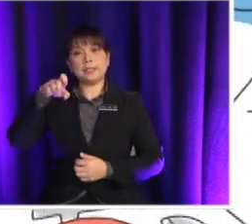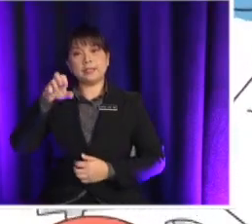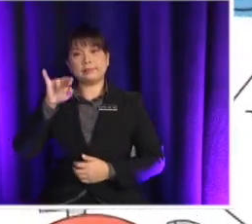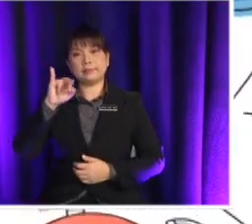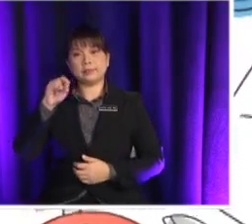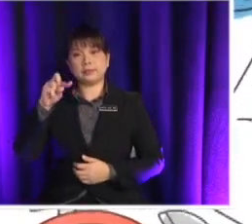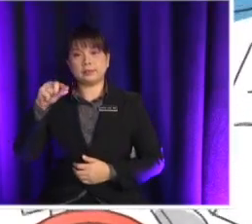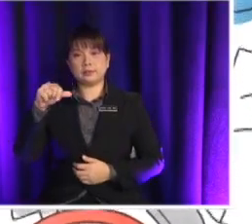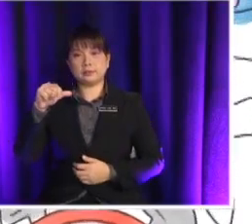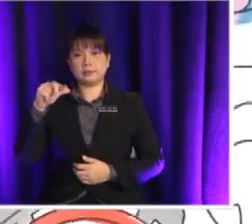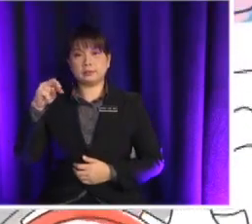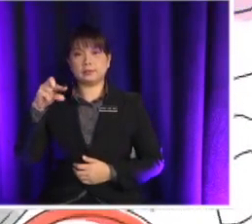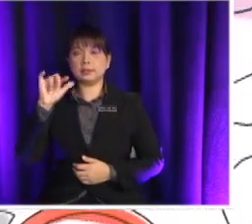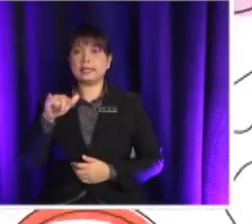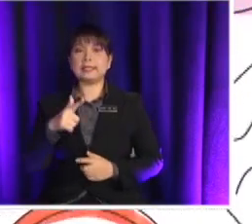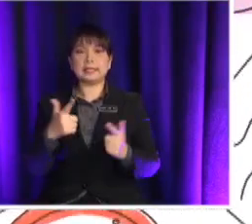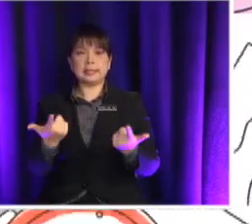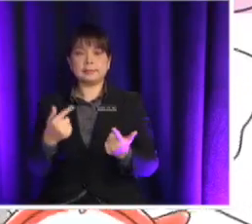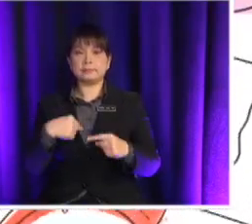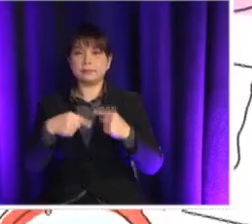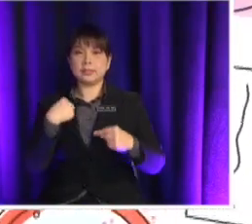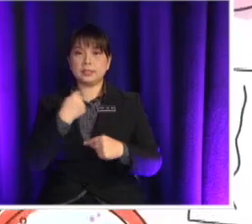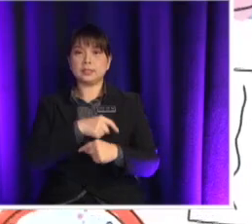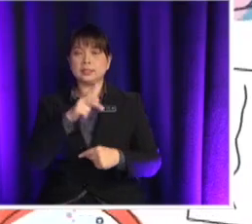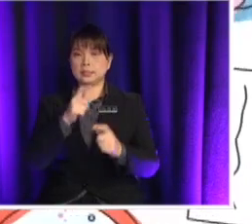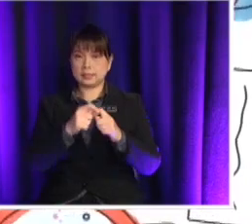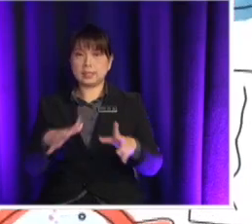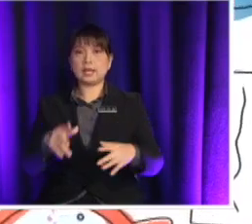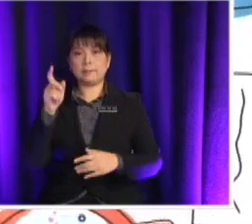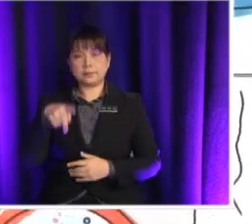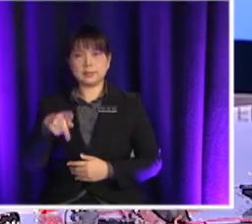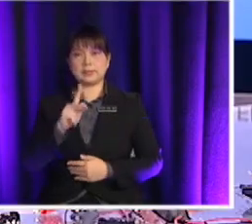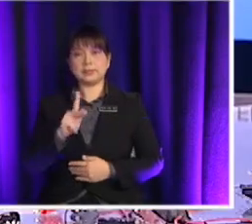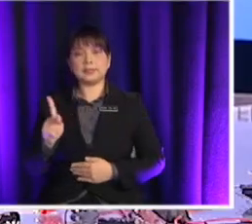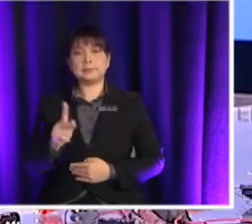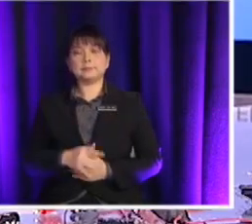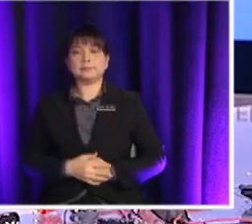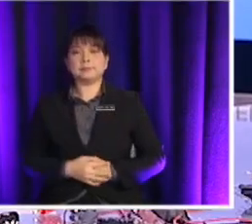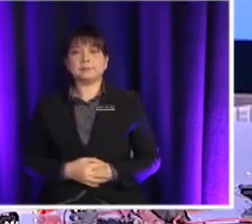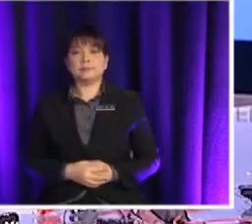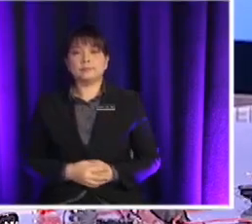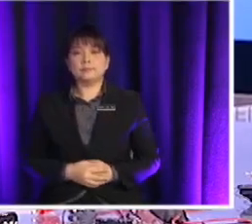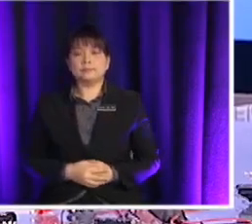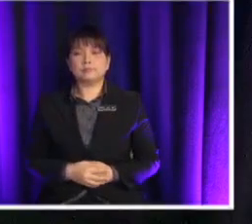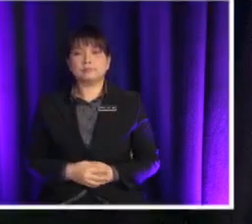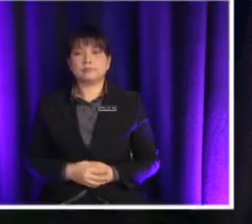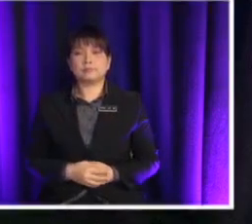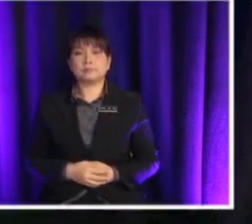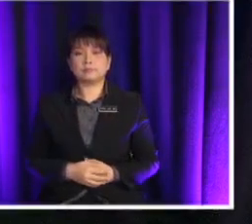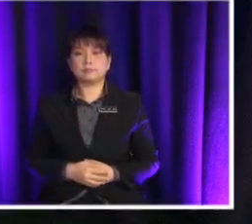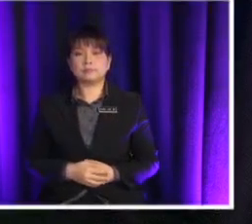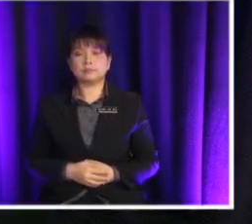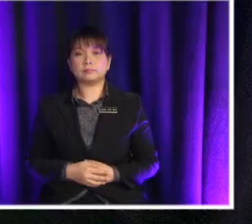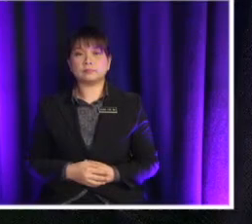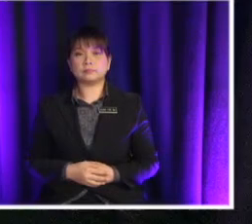So untuk yang seterusnya apabila kita dah pastikan, okey, boleh letak Aiman kita. Okey.